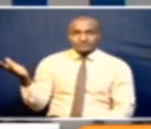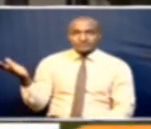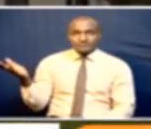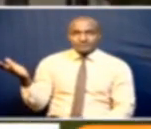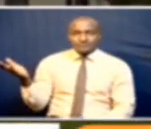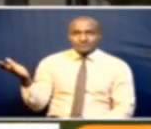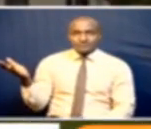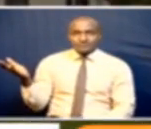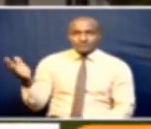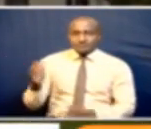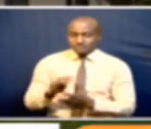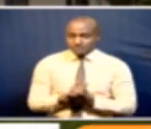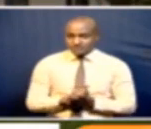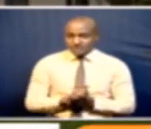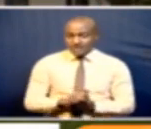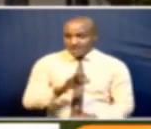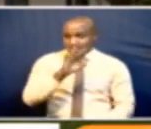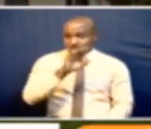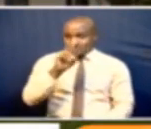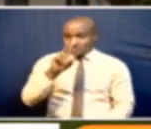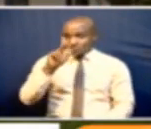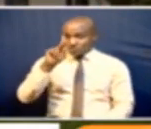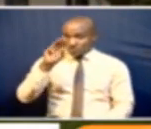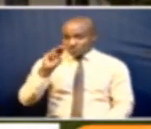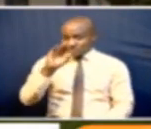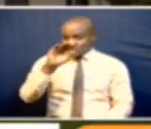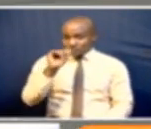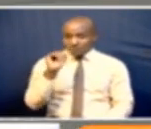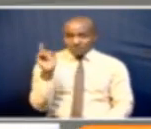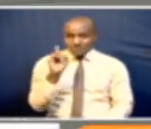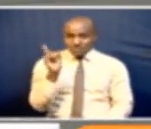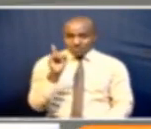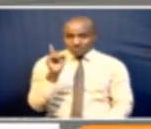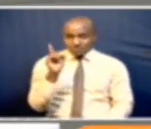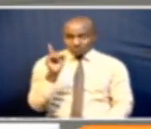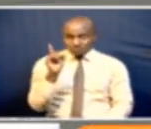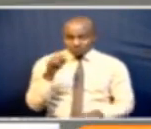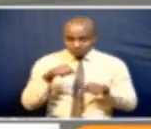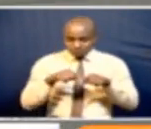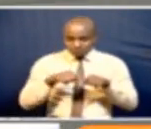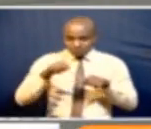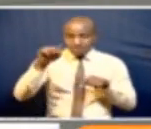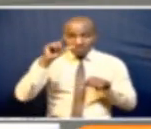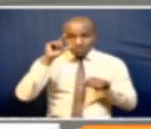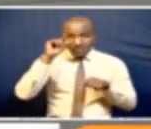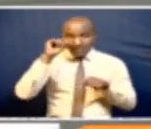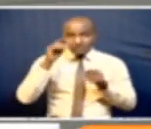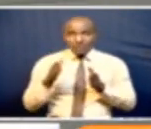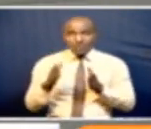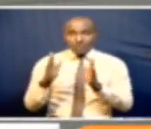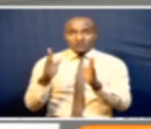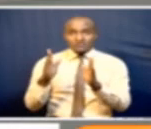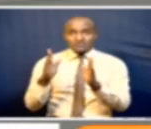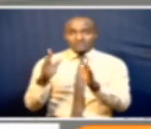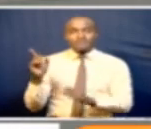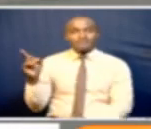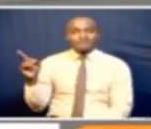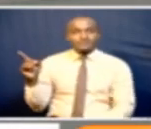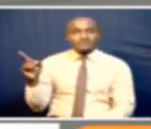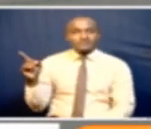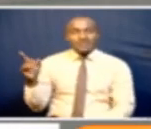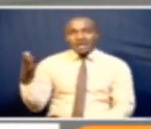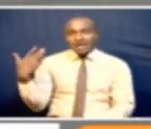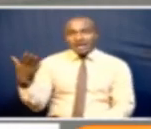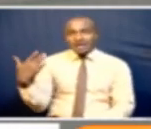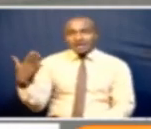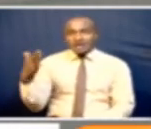Takriban kilomita 32 kutoka Nairobi katika barabara kuu ya Mombasa, mtaa wa kifahari wa Green Park, ambapo ndoto